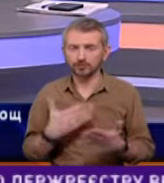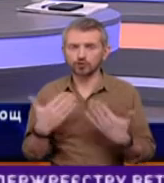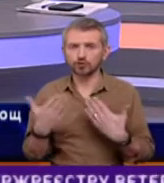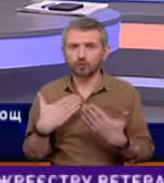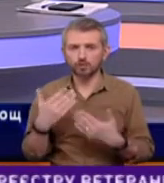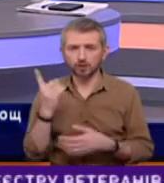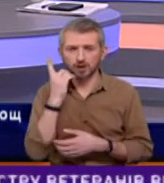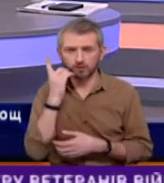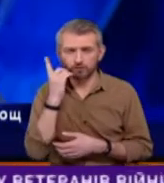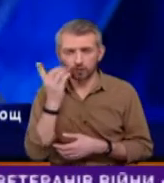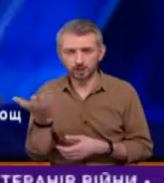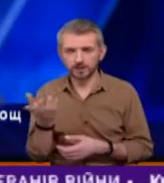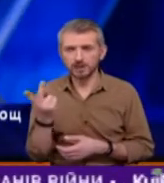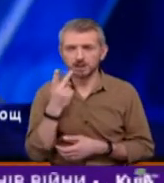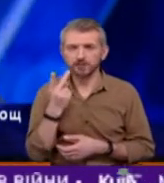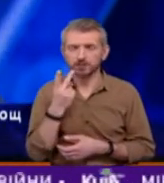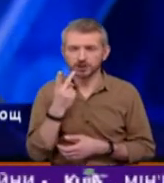Стосовно телефонів, завжди